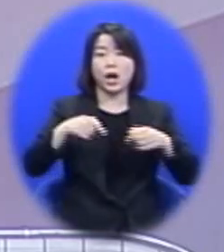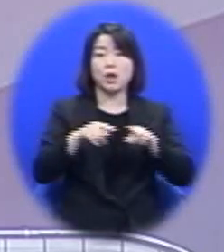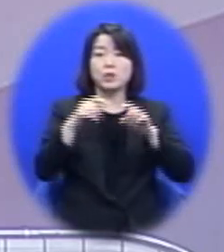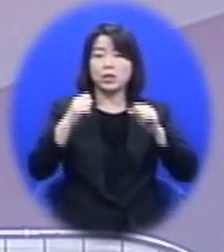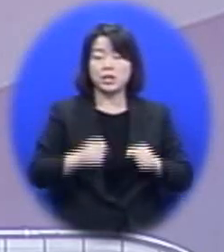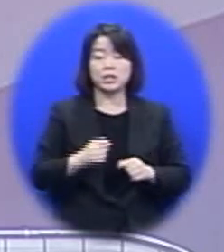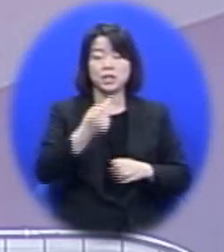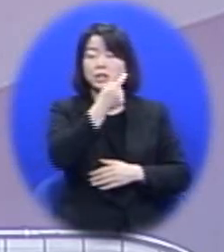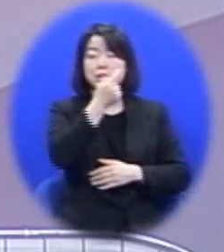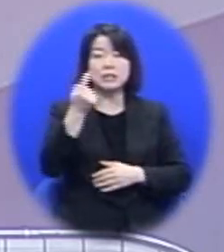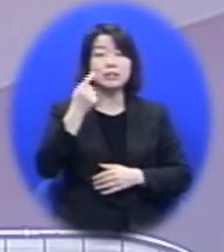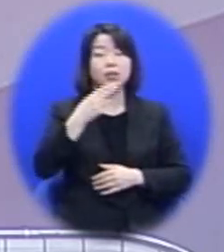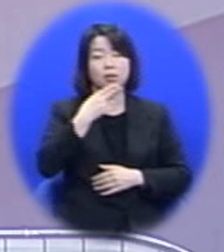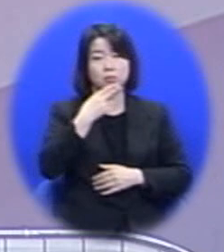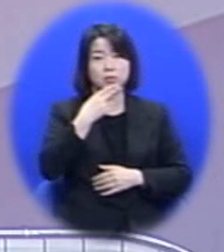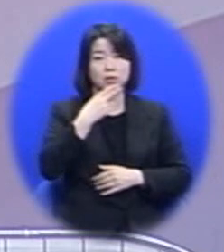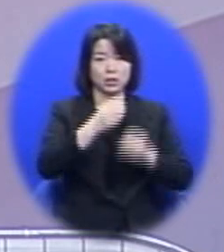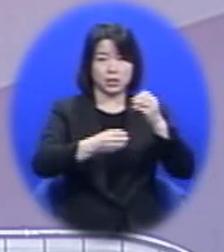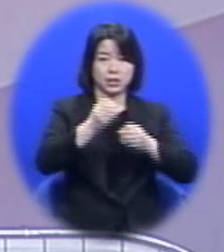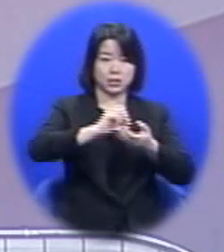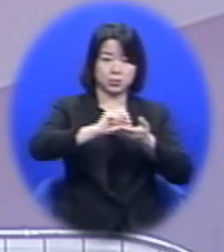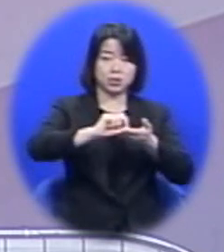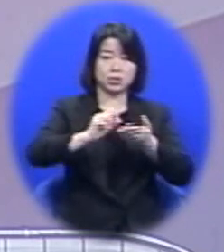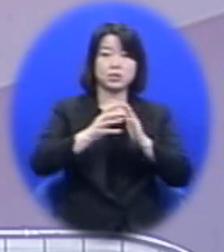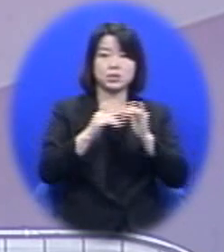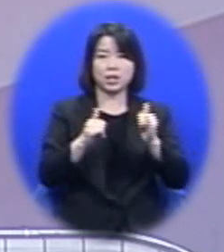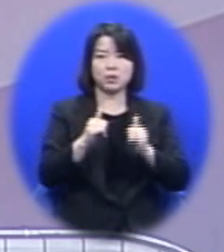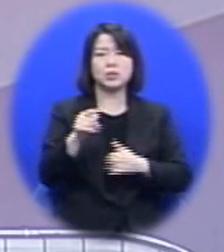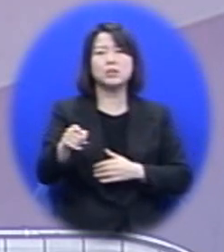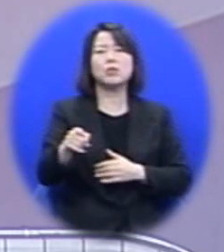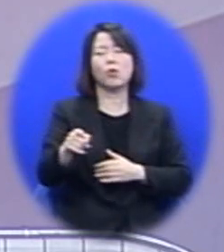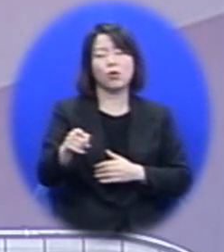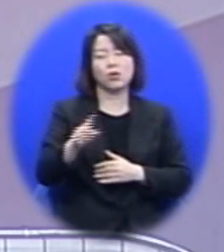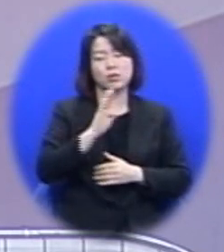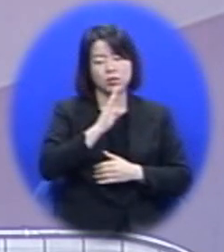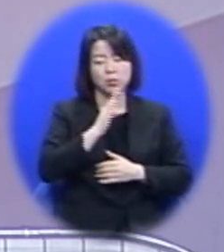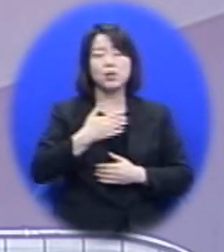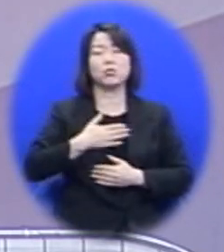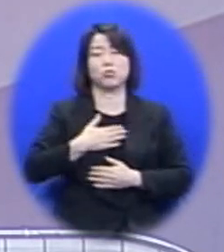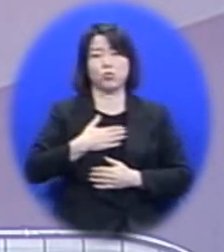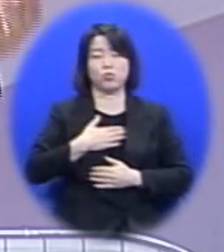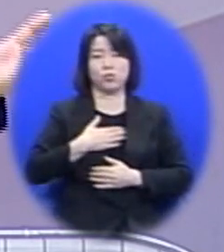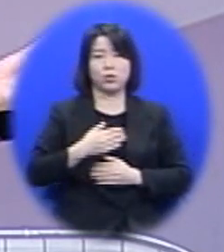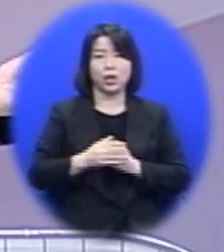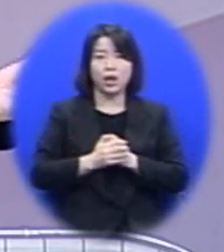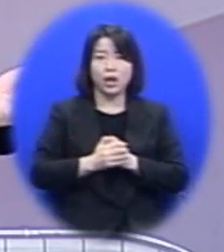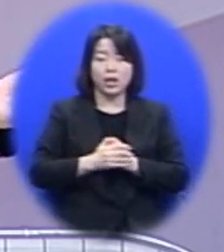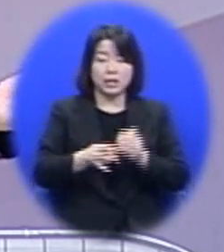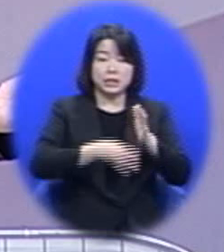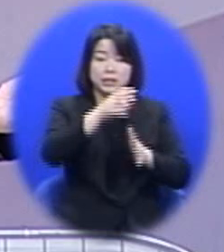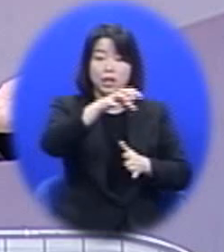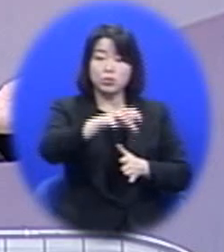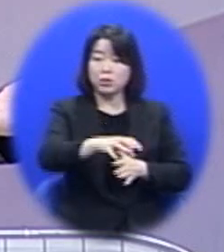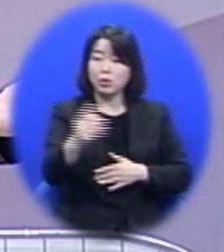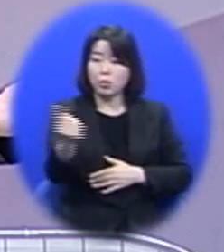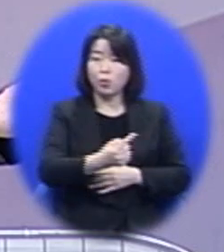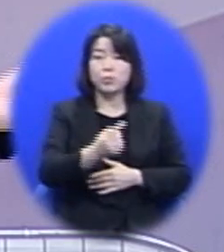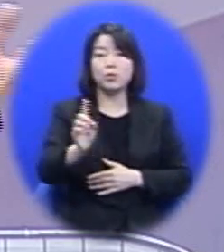없어요. 시편 기자는 그게 너무 두려웠어요. 예루살렘으로만 돌아오면